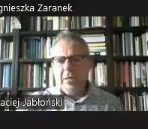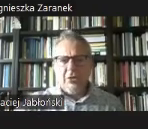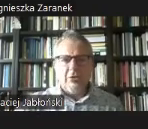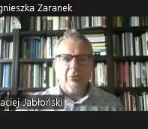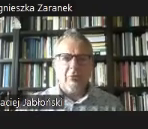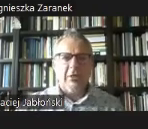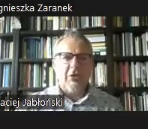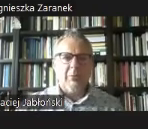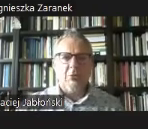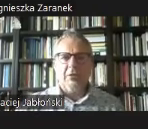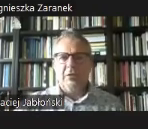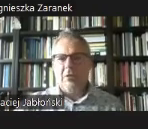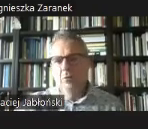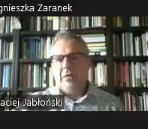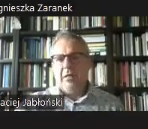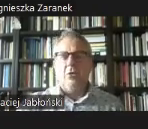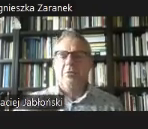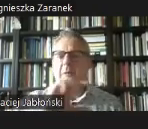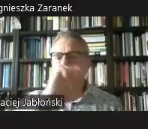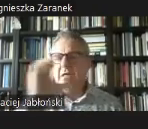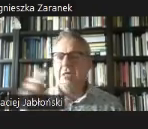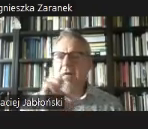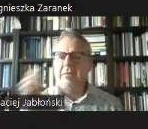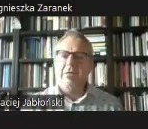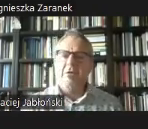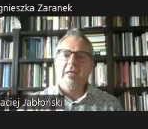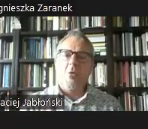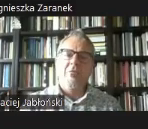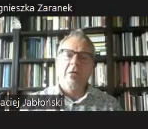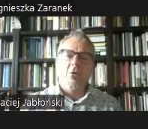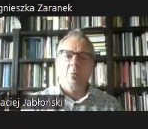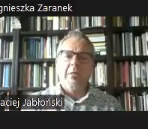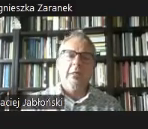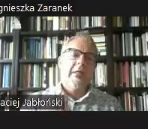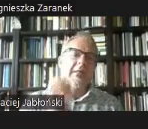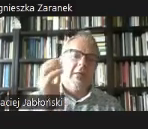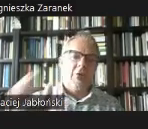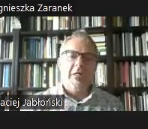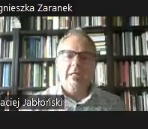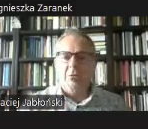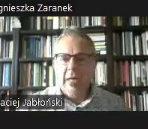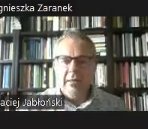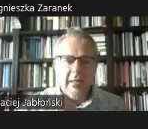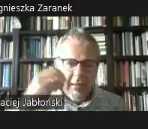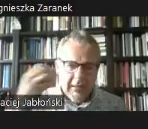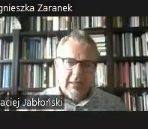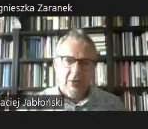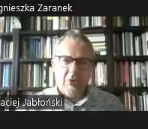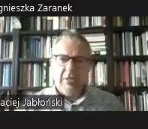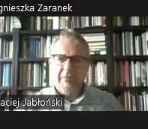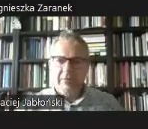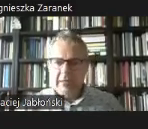jakby w kontekście jakby tutaj tych dwóch zagrożeń mamy takie dwie takie główne grupy, zagrożenia naturalne i zagrożenia